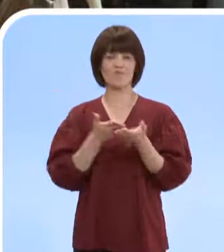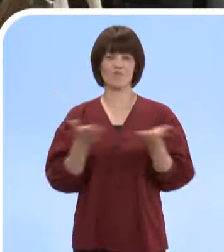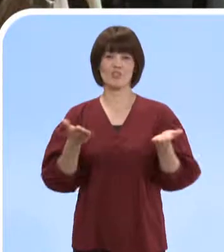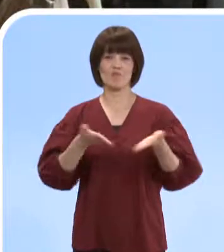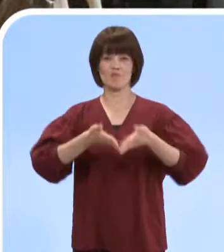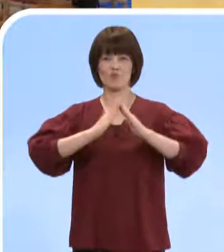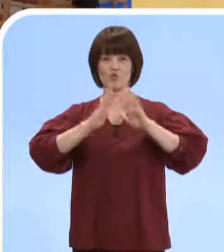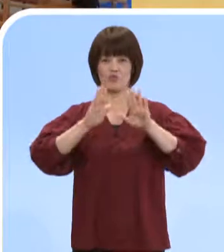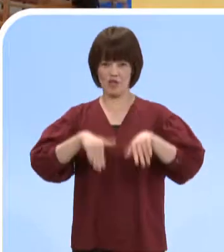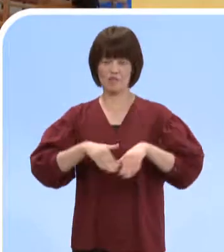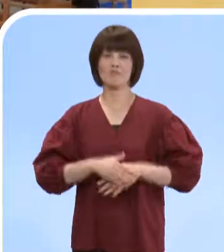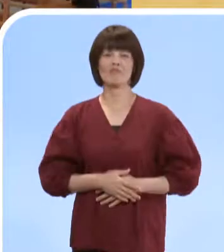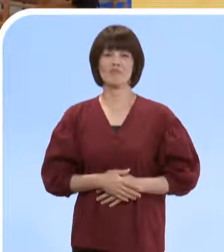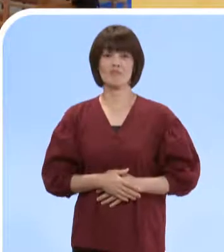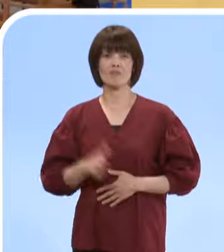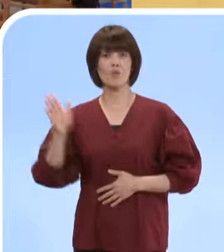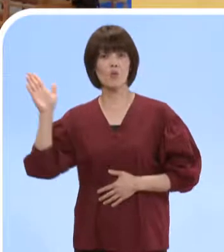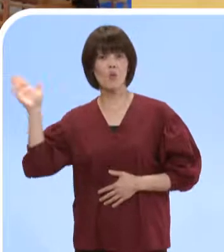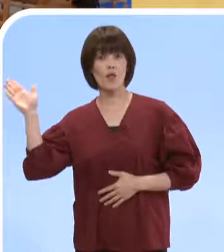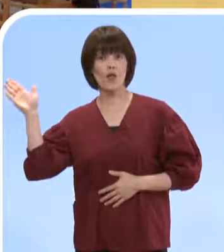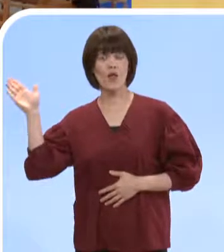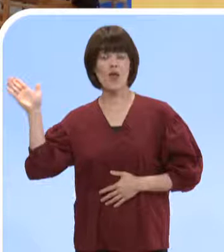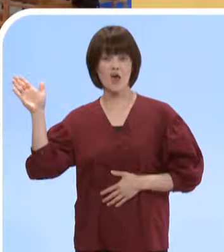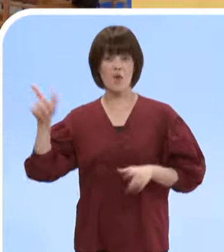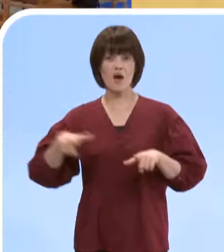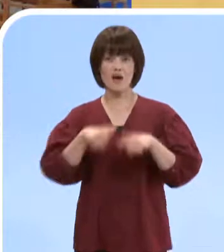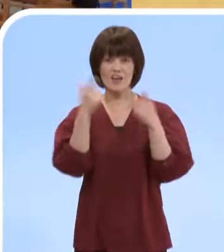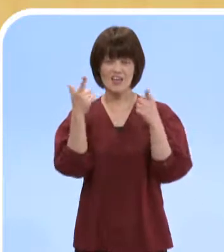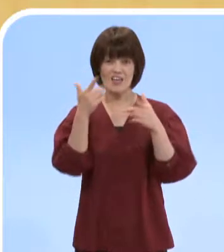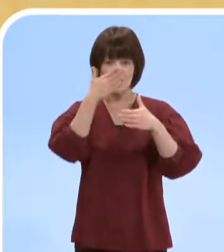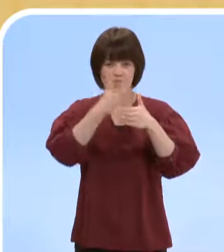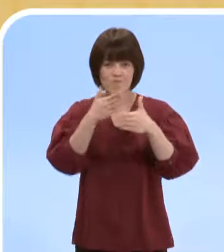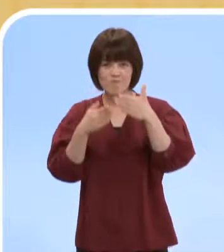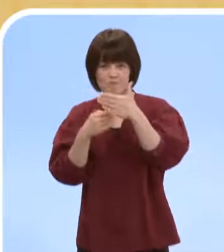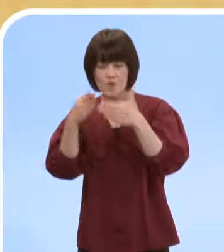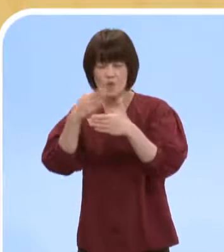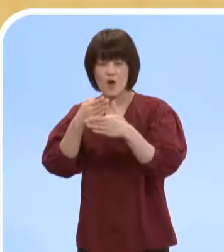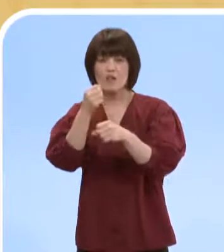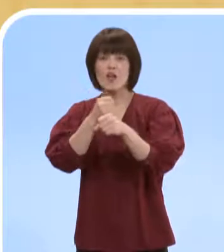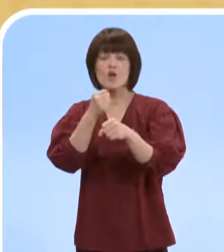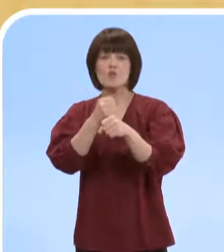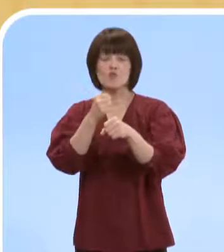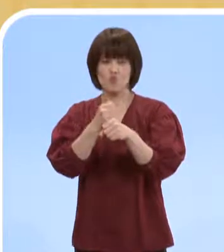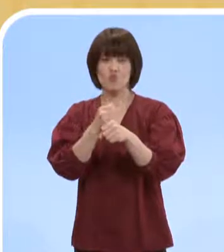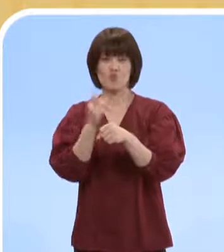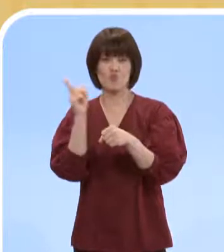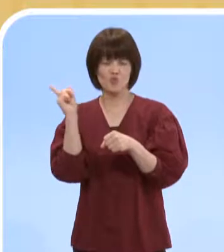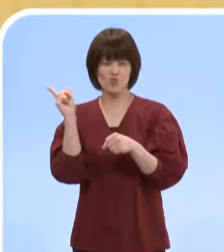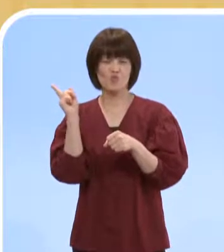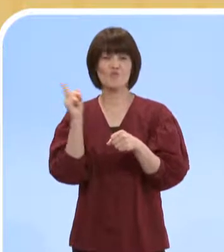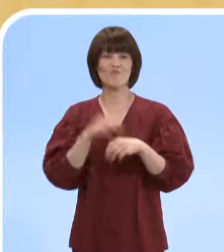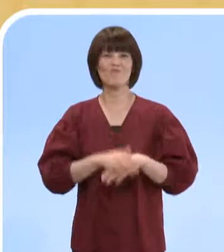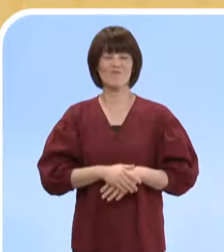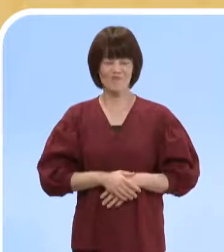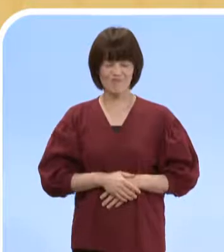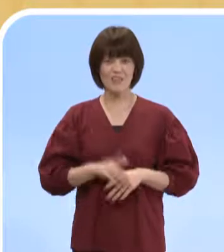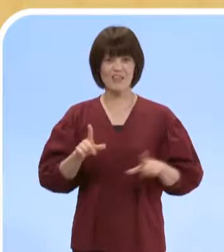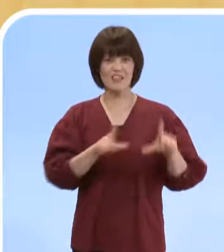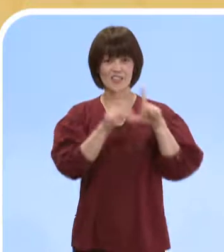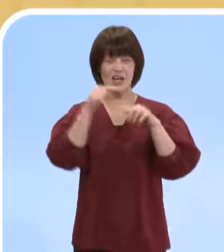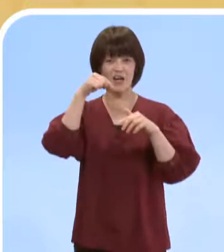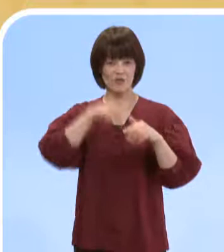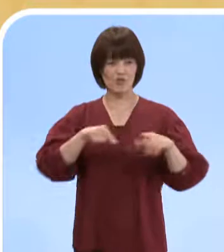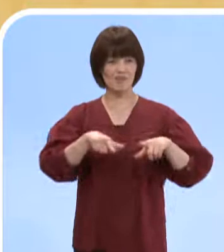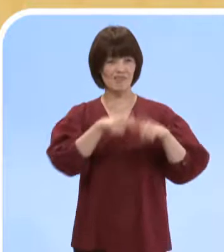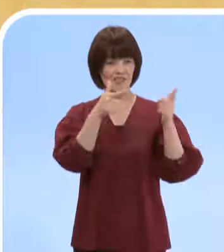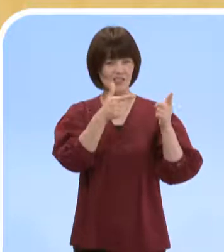ました。 こちらはユニークな木工キットクデジュー。生活の中で木を身近に